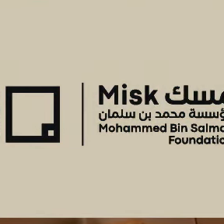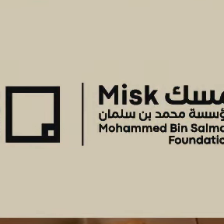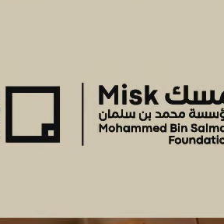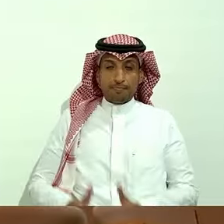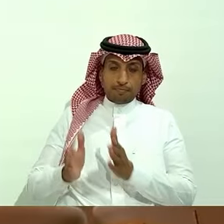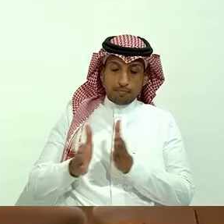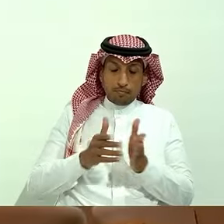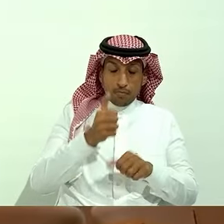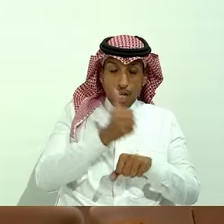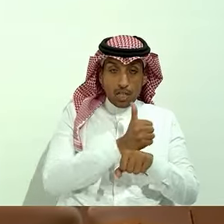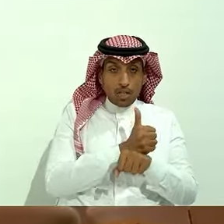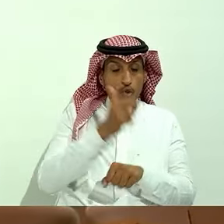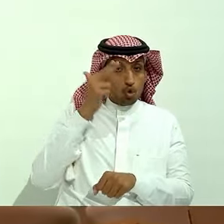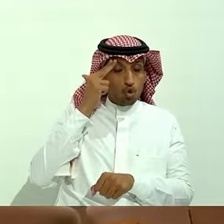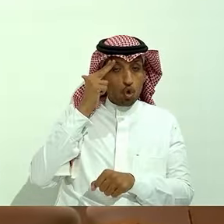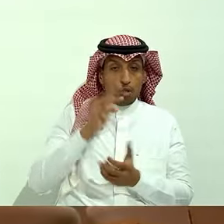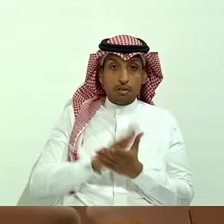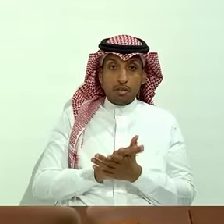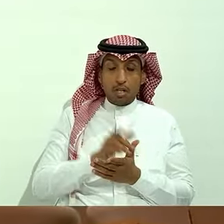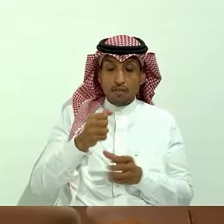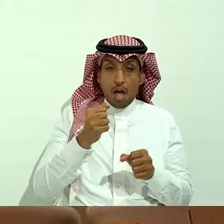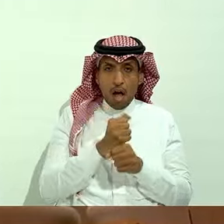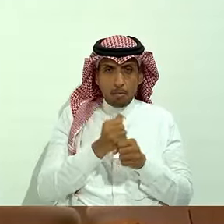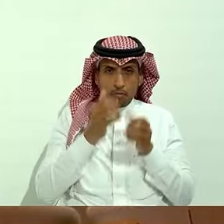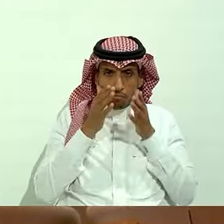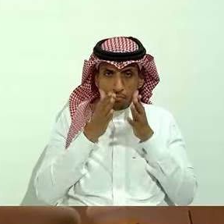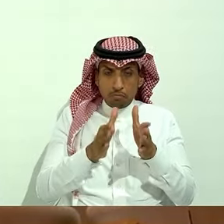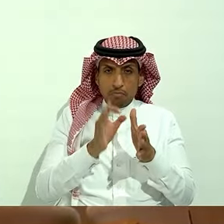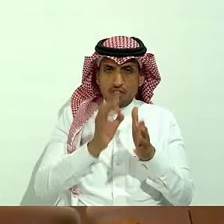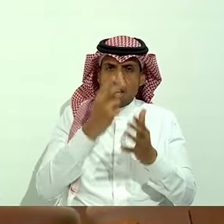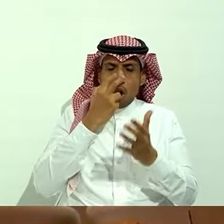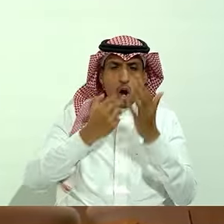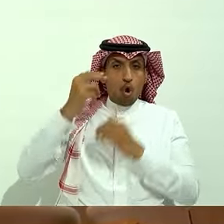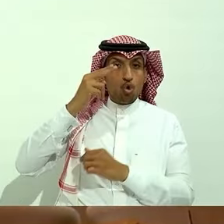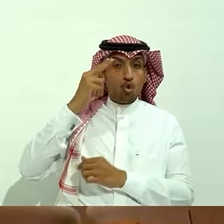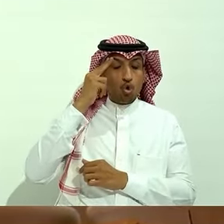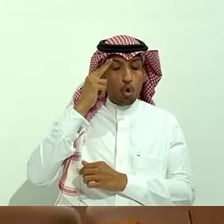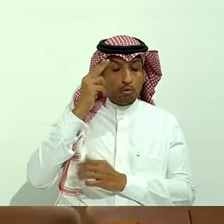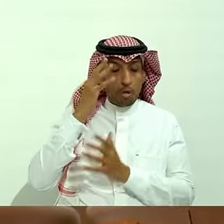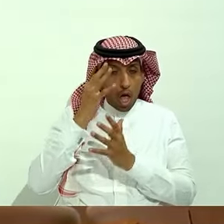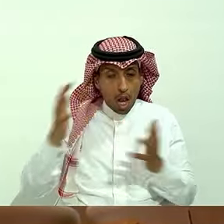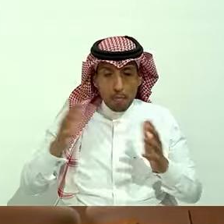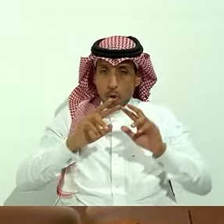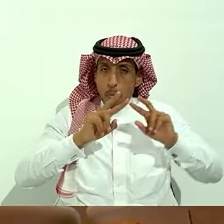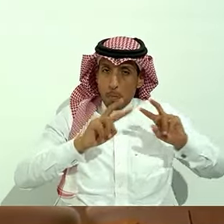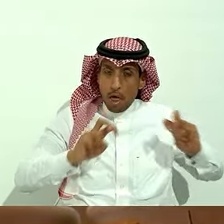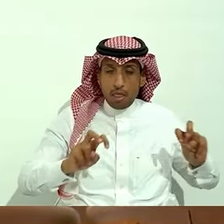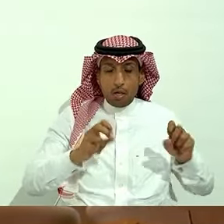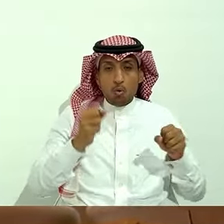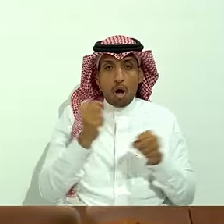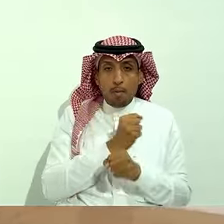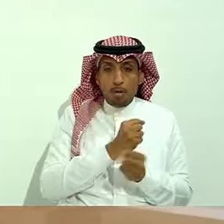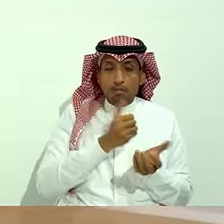ركائزنا في المملكة العربية السعودية في الاهتمام بالزي التقليدي علميا وبحثيا